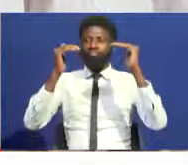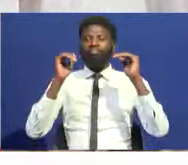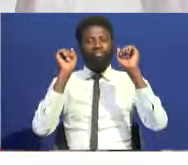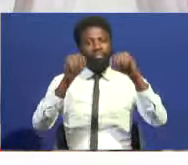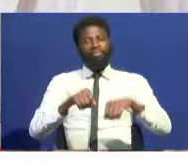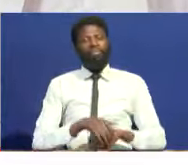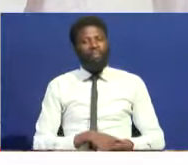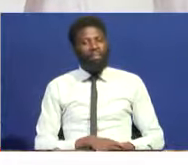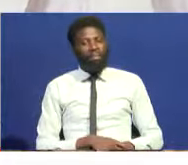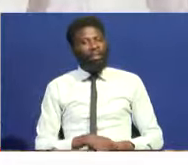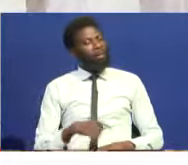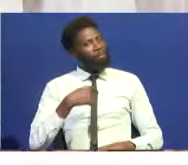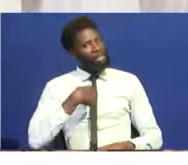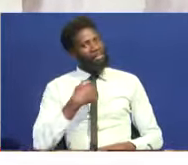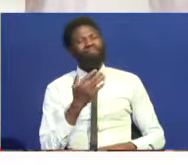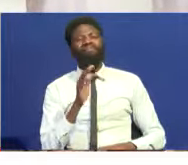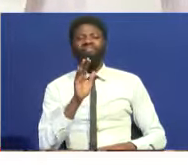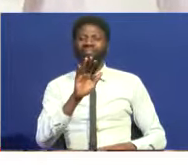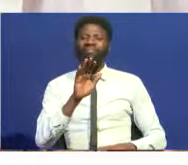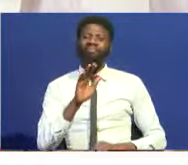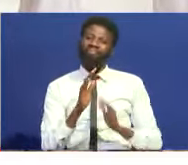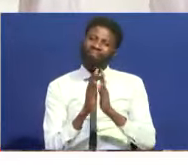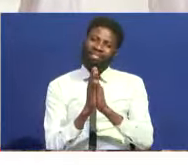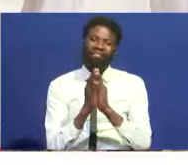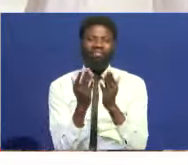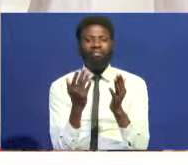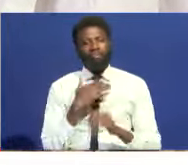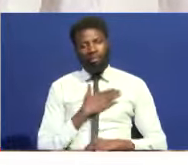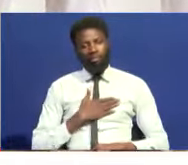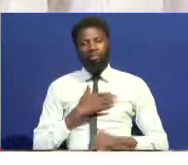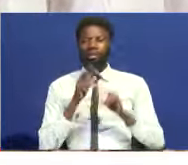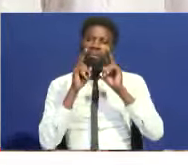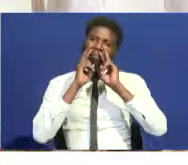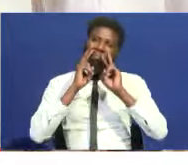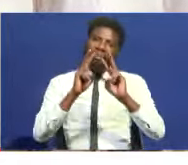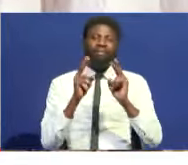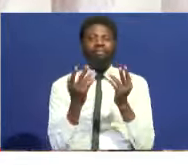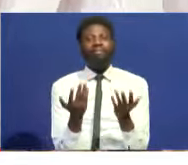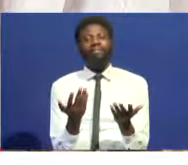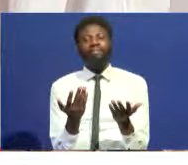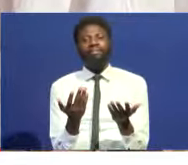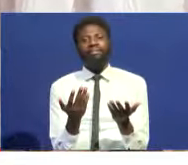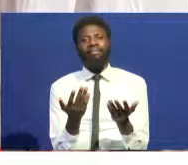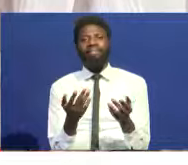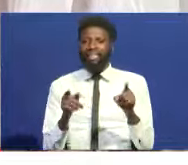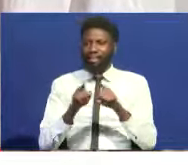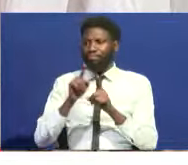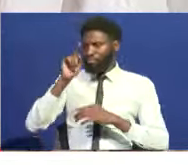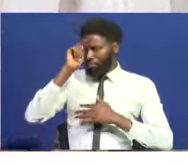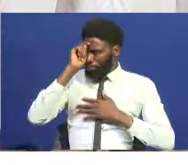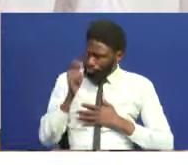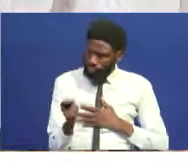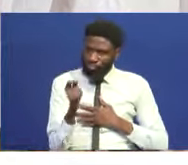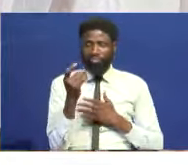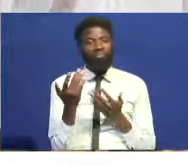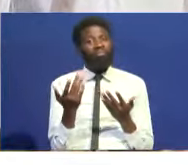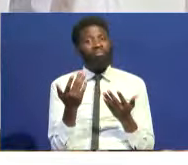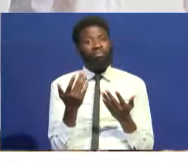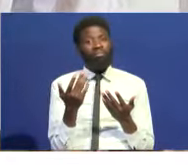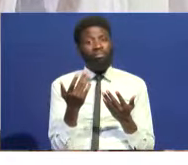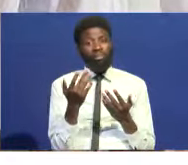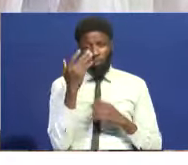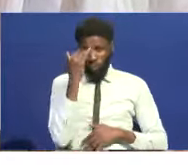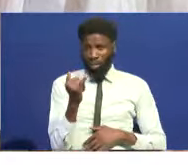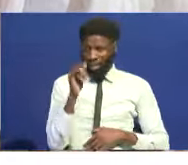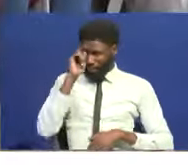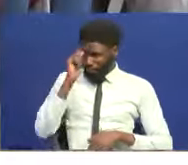tuweke. Hiyo amani tuweke na tupeane heshima, kwa sababu heshima ndiyo